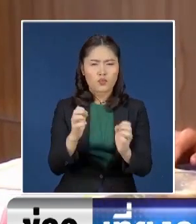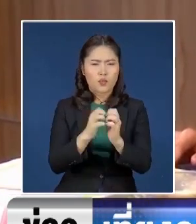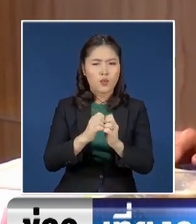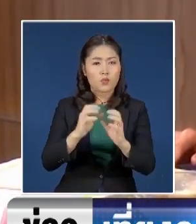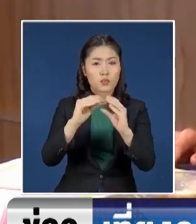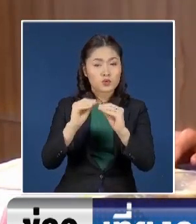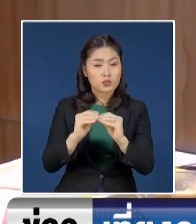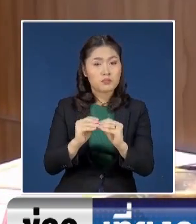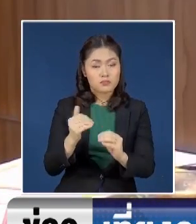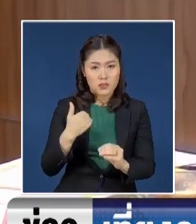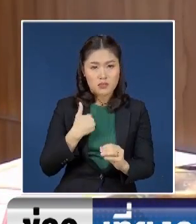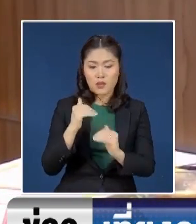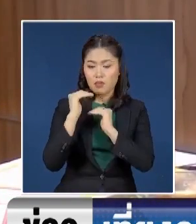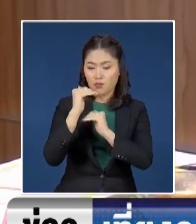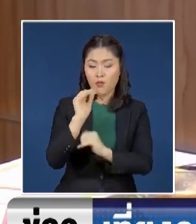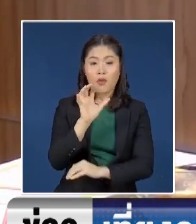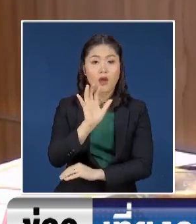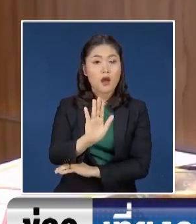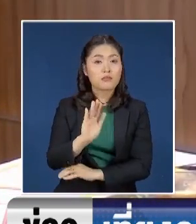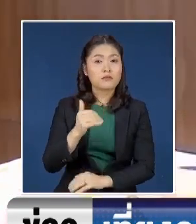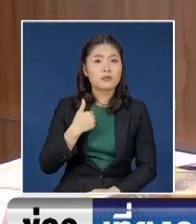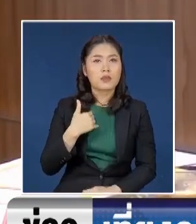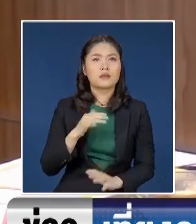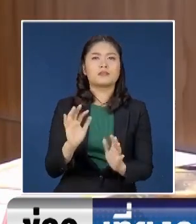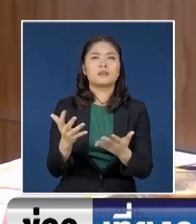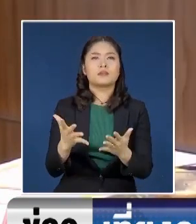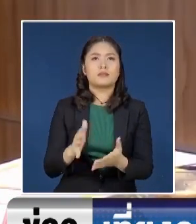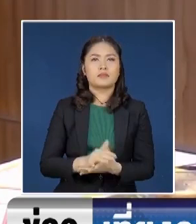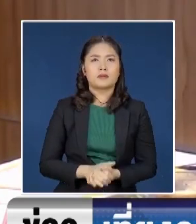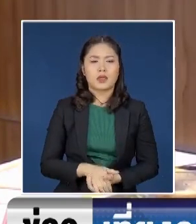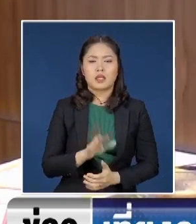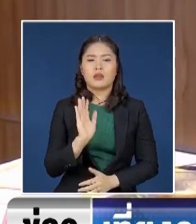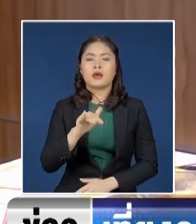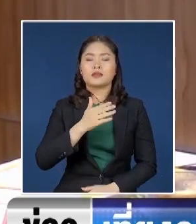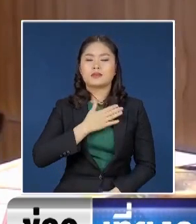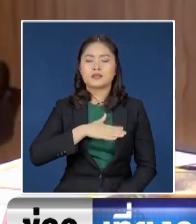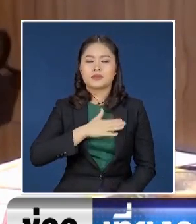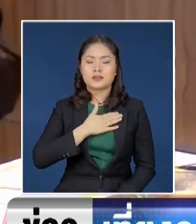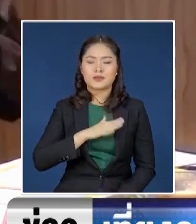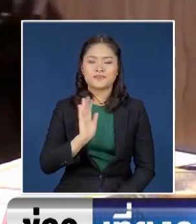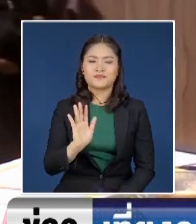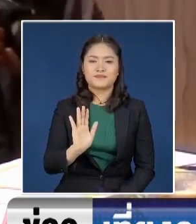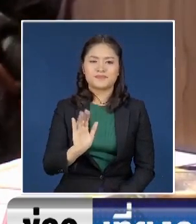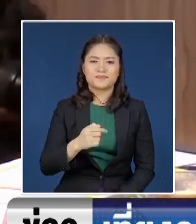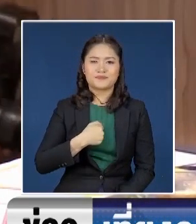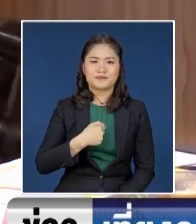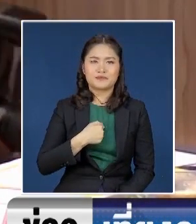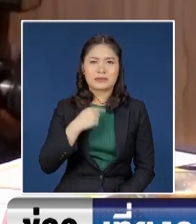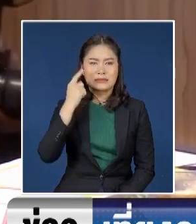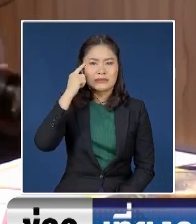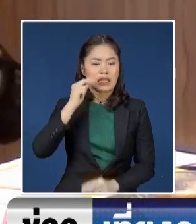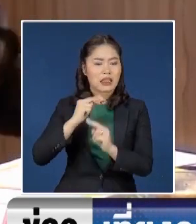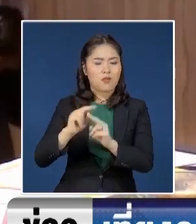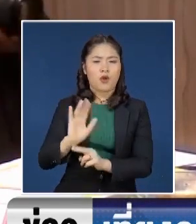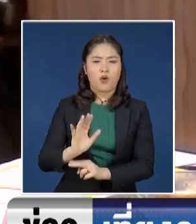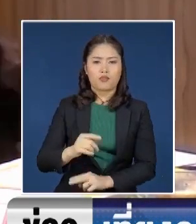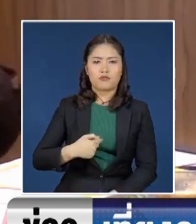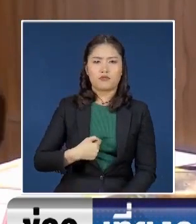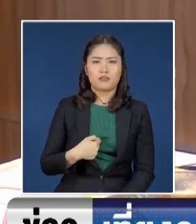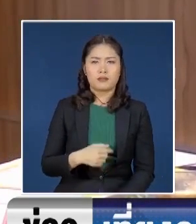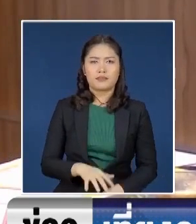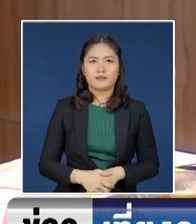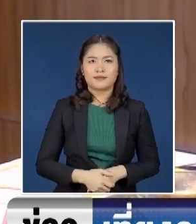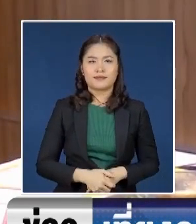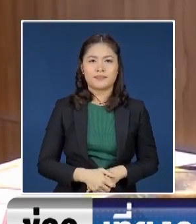ไหม ไม่มีหรอกค่ะท่าน เดี๋ยวให้ก็ดู ท่านอย่ามโน ไม่ผมไม่มโนหรอกที่รัก